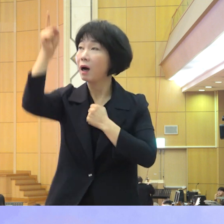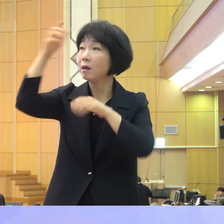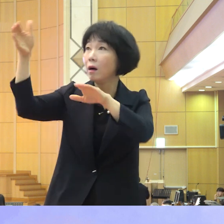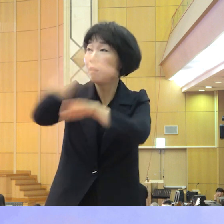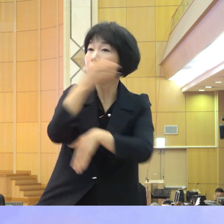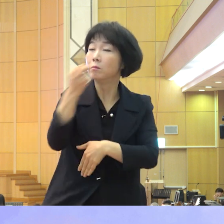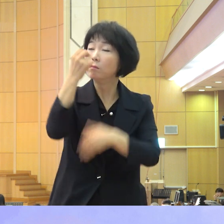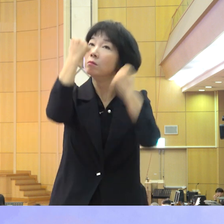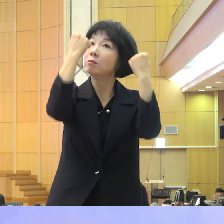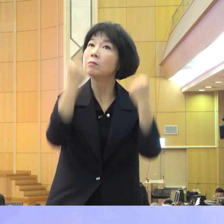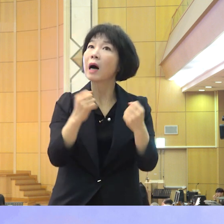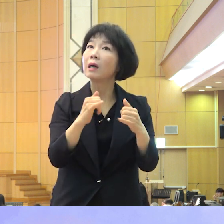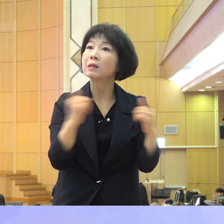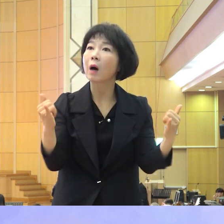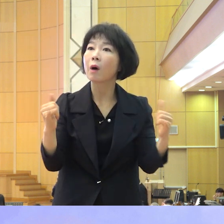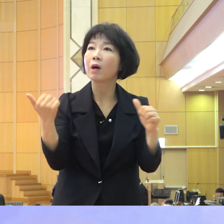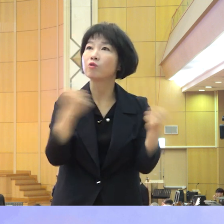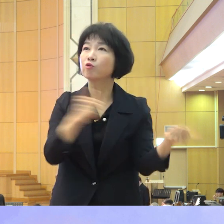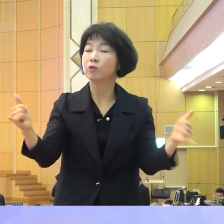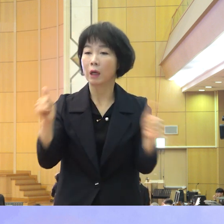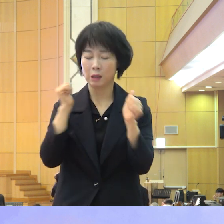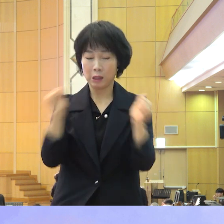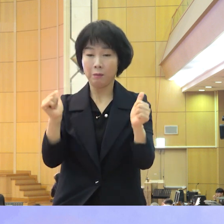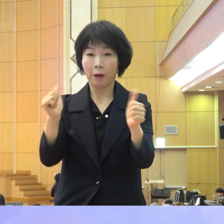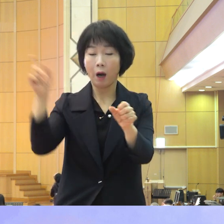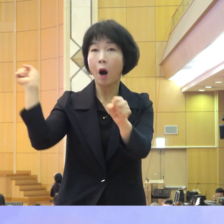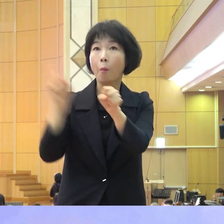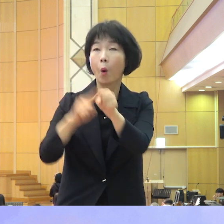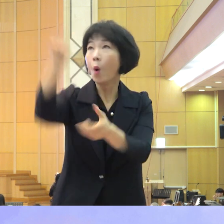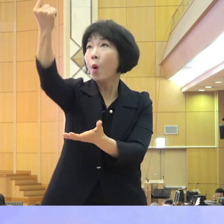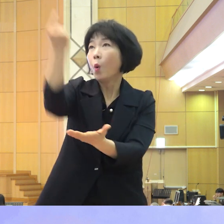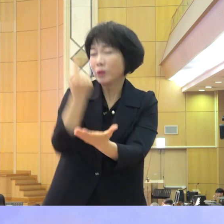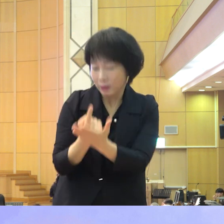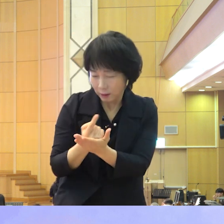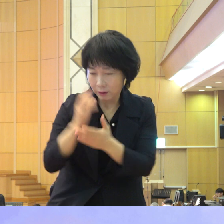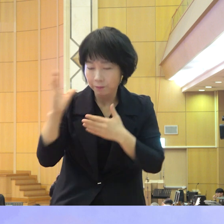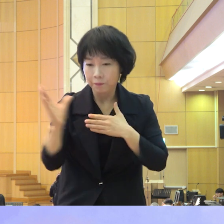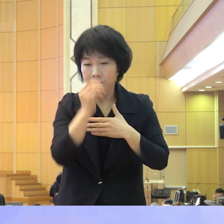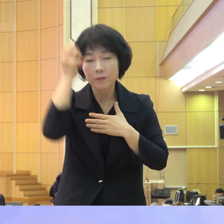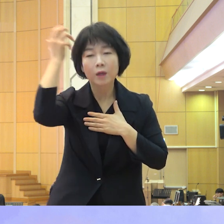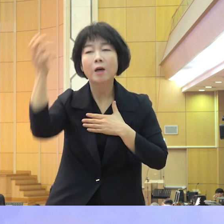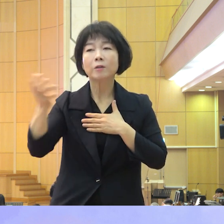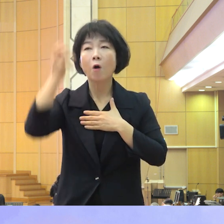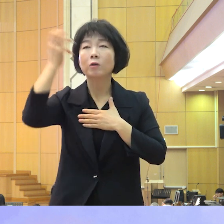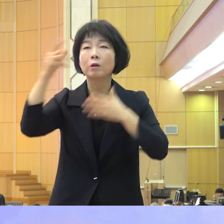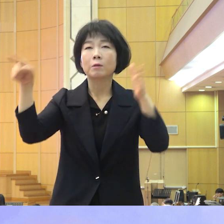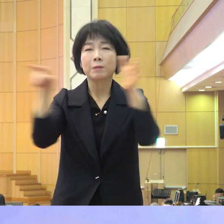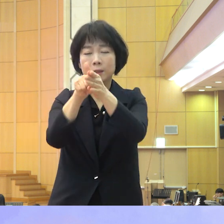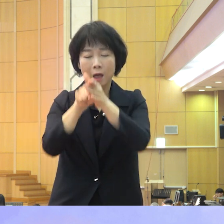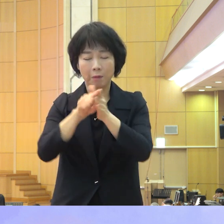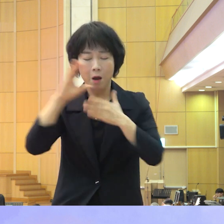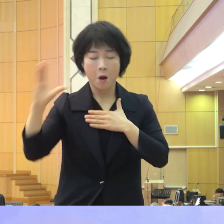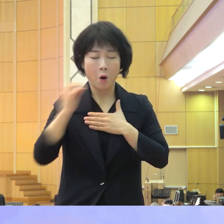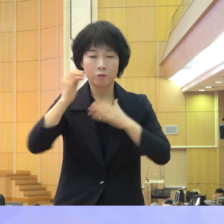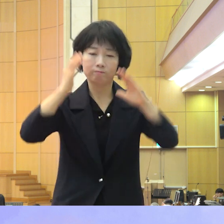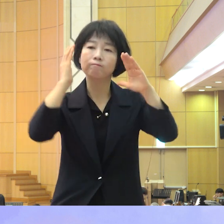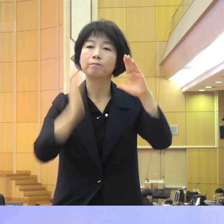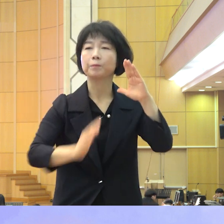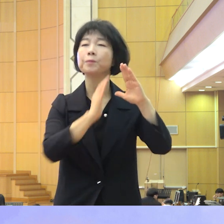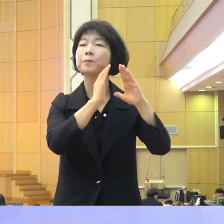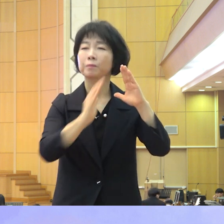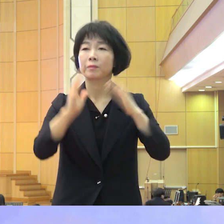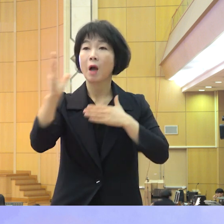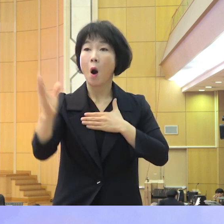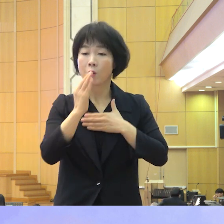계시다가 저리로서 산자와 죽은 자를 심판하러 오시리라. 성령을 믿사오며